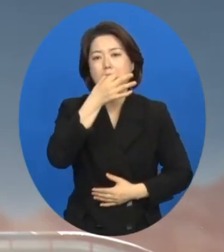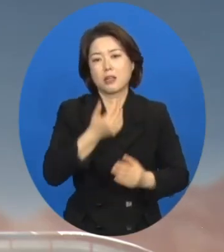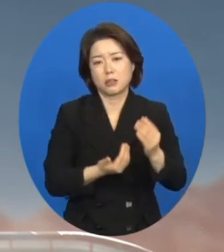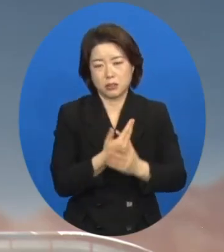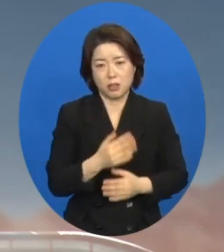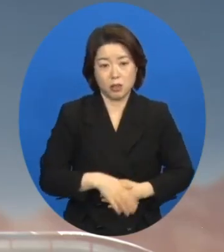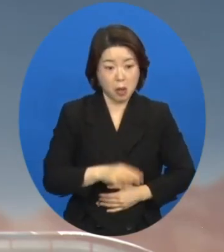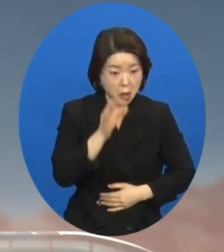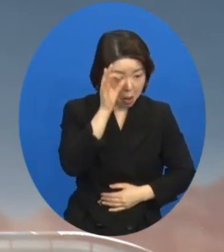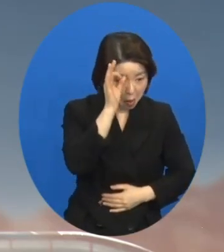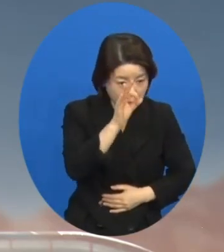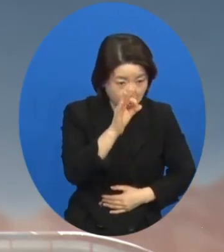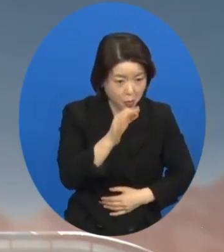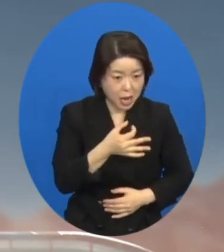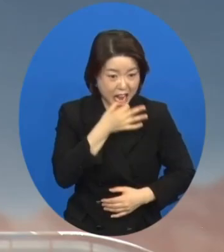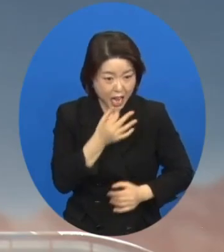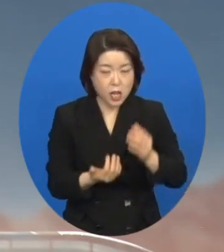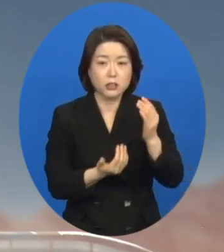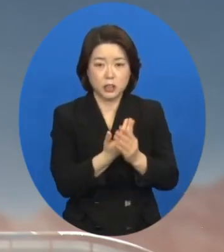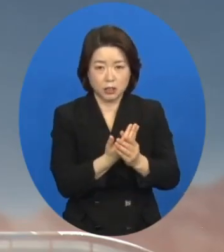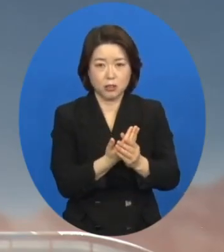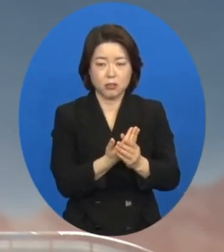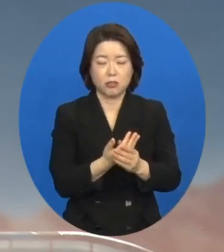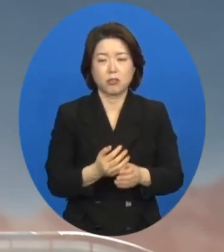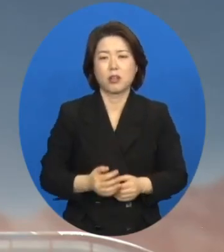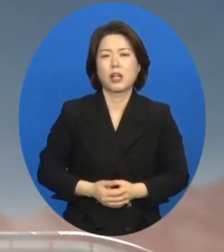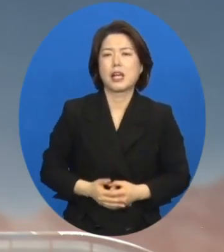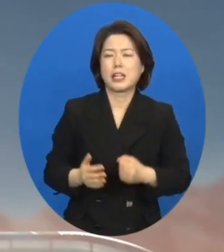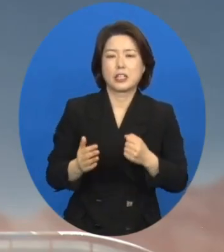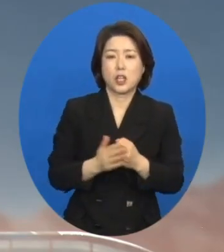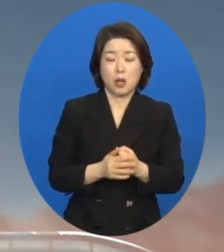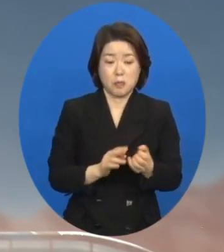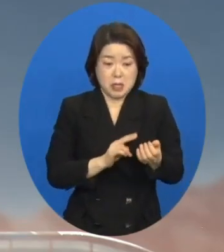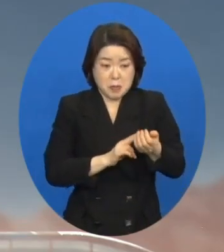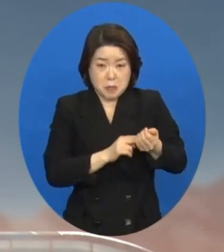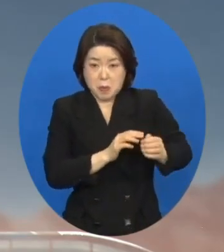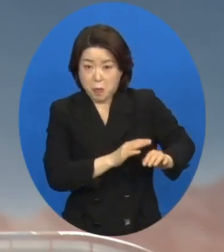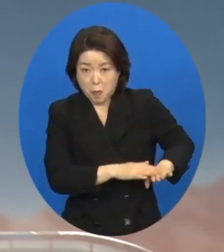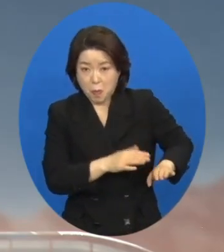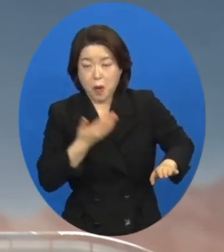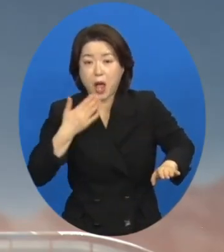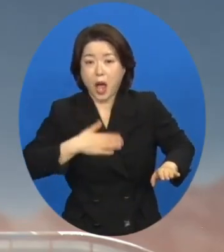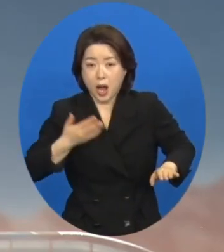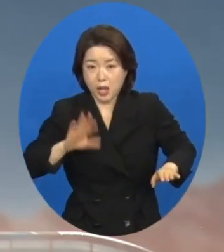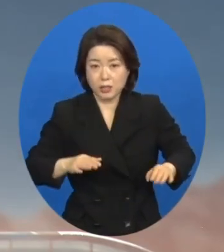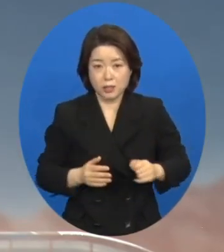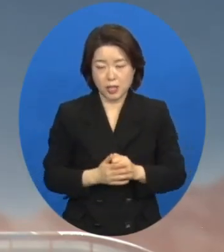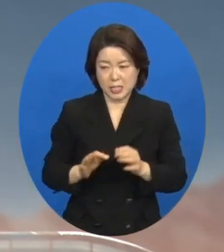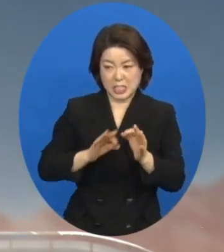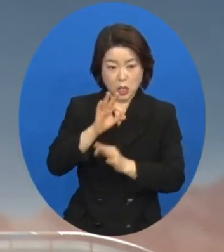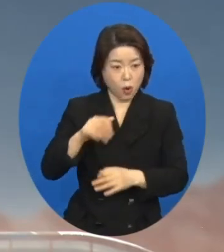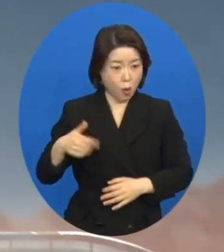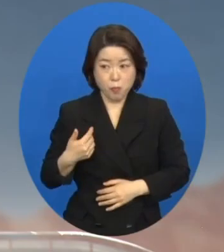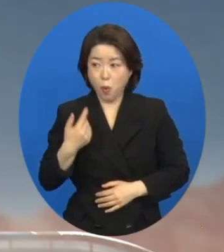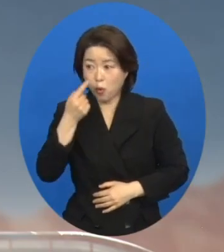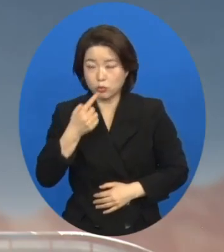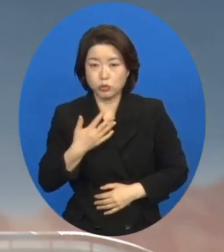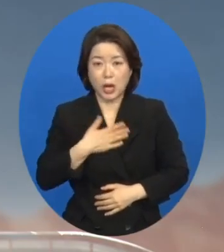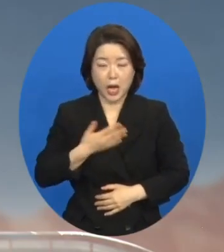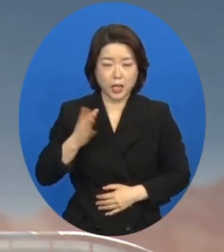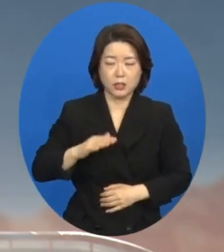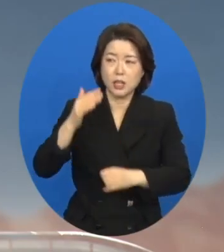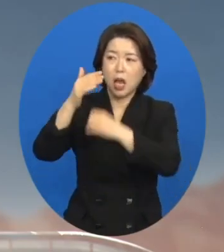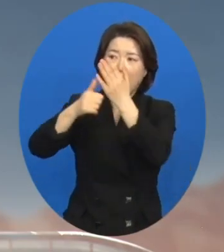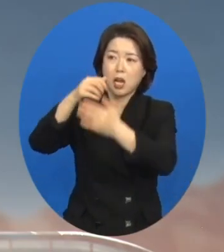보고 탐심이 든 겁니다. 그래서 숨길 줄 알았는데 영원히 모를 줄 알았는데 여러분 하나님